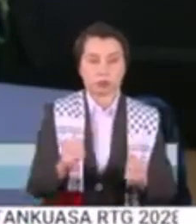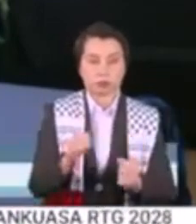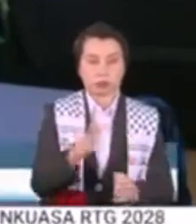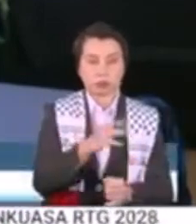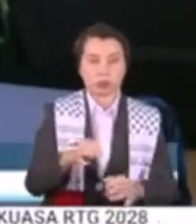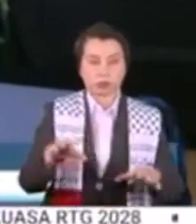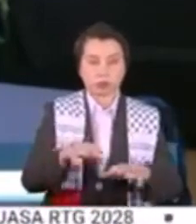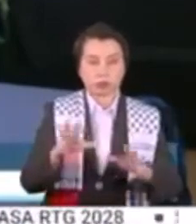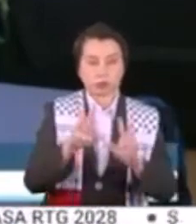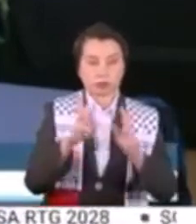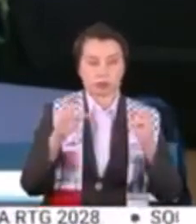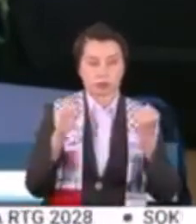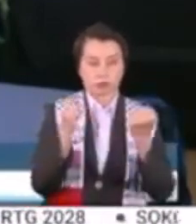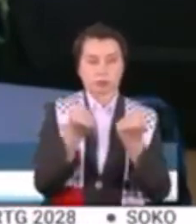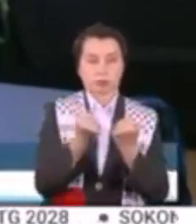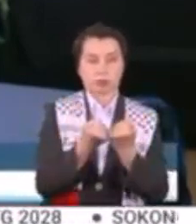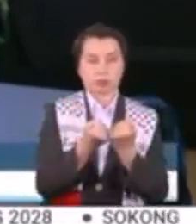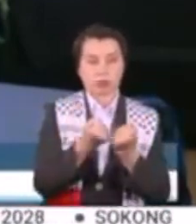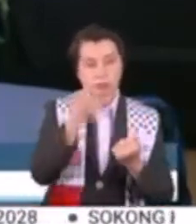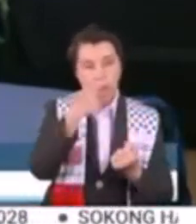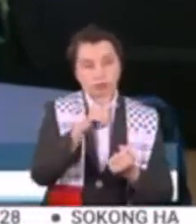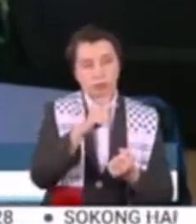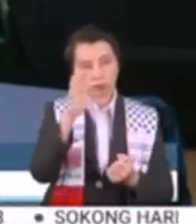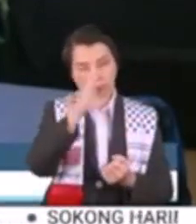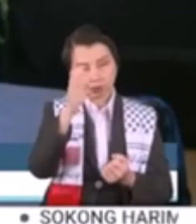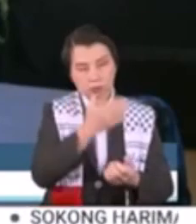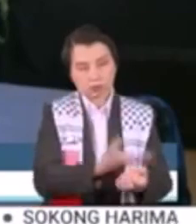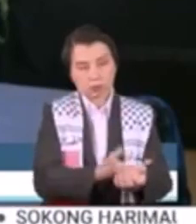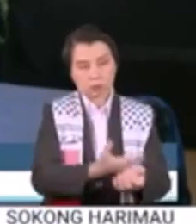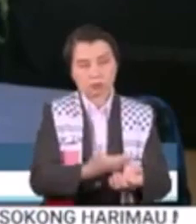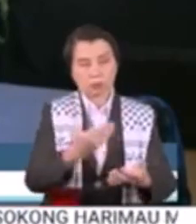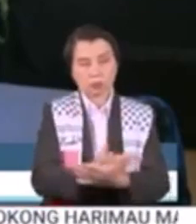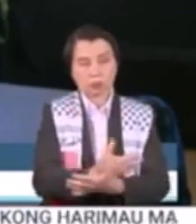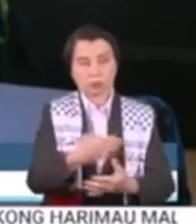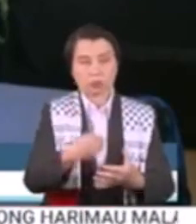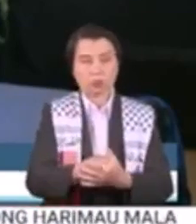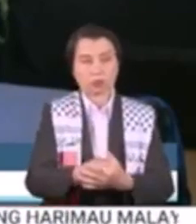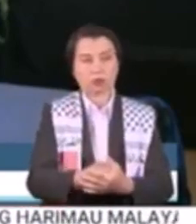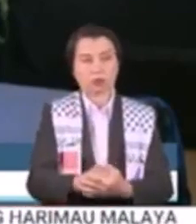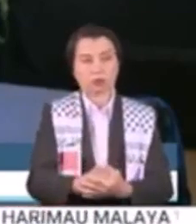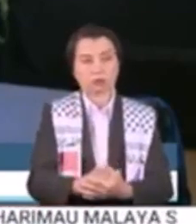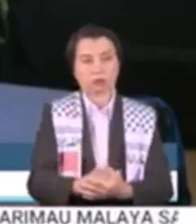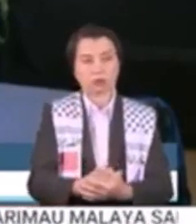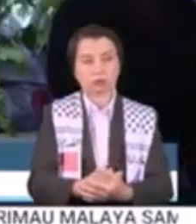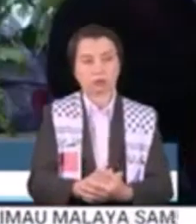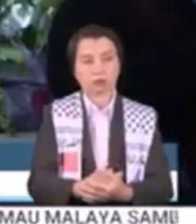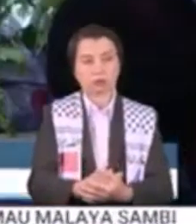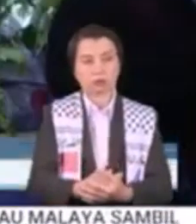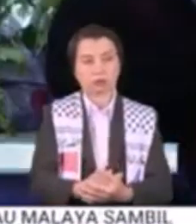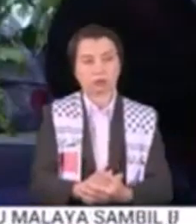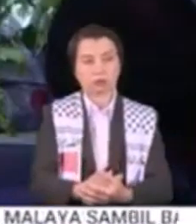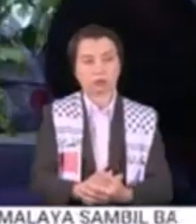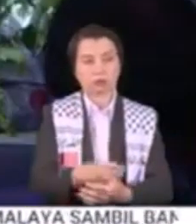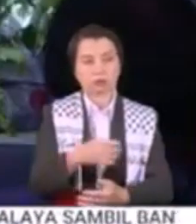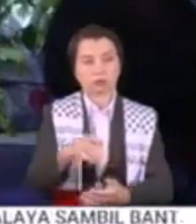JKKN membuat bengkel. Bengkel untuk mencari pelapis-pelapis baru dalam bidang pentas.